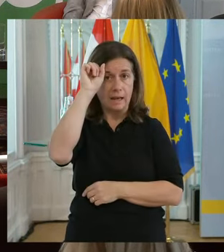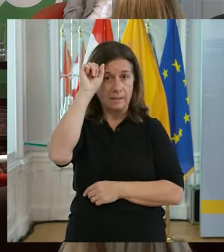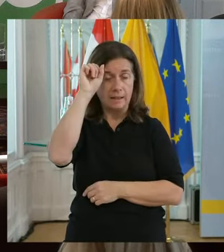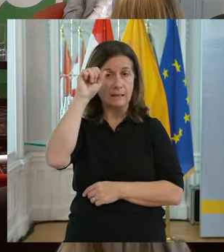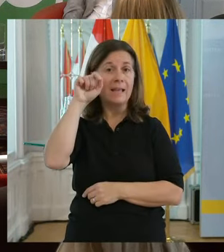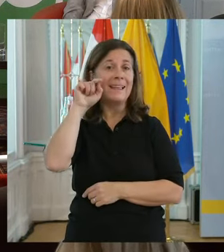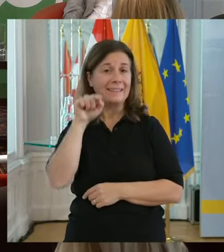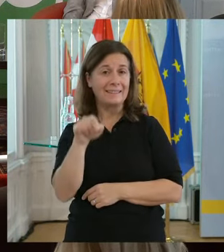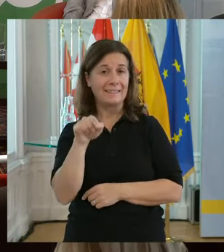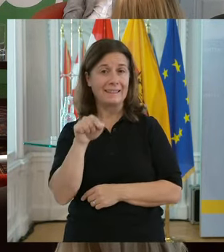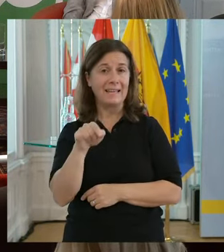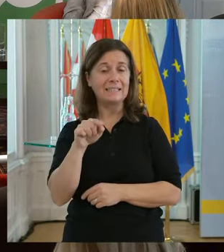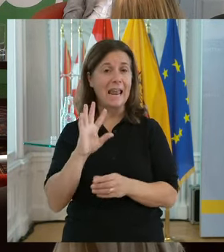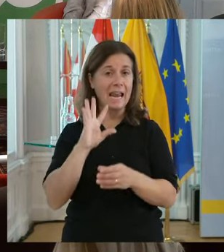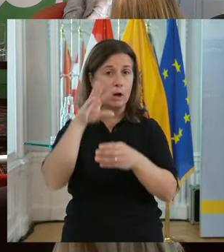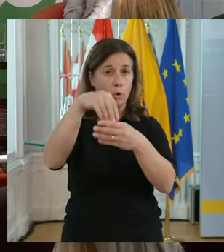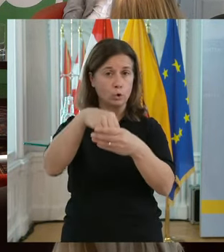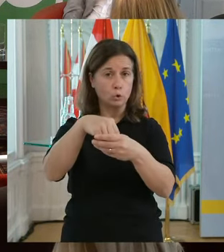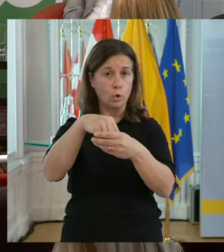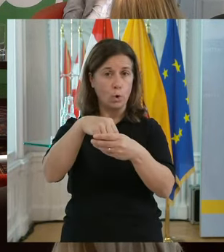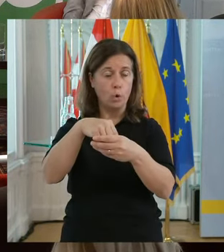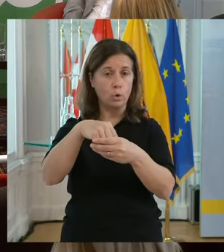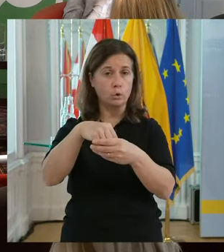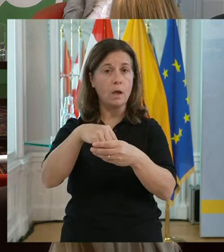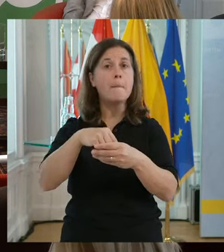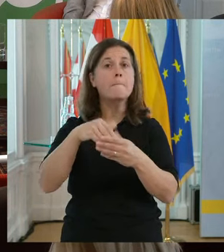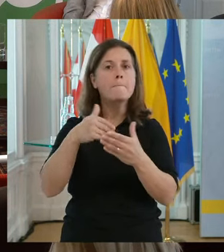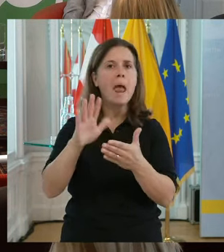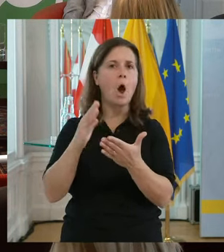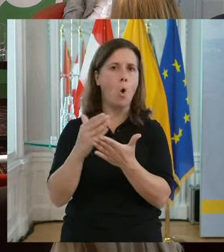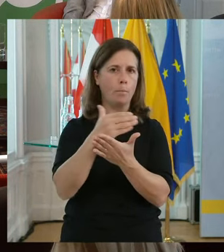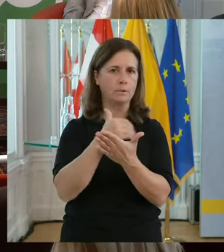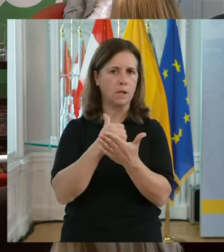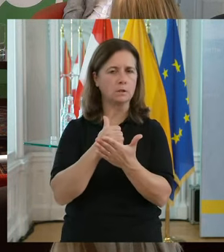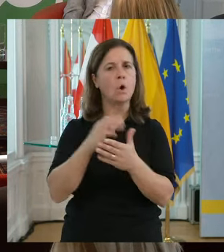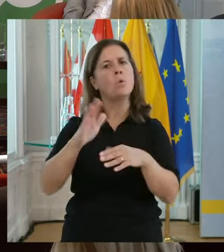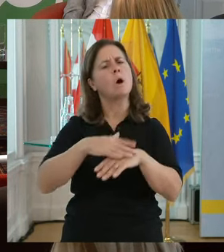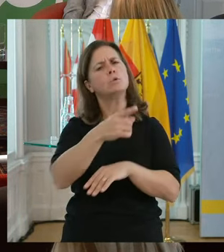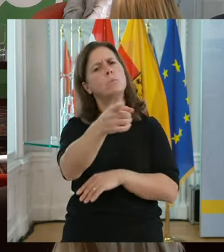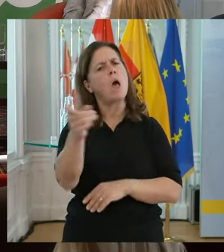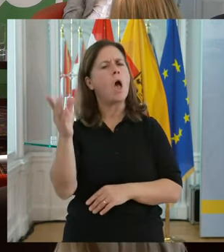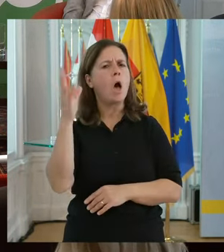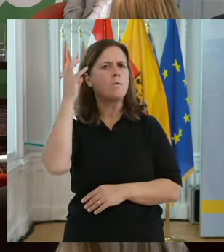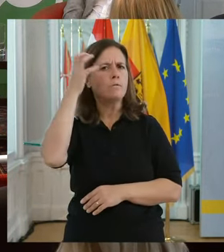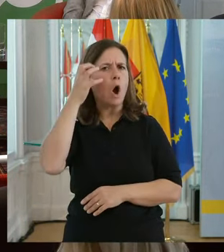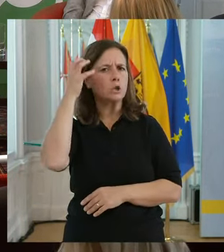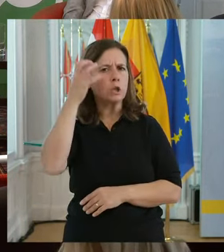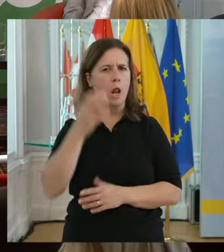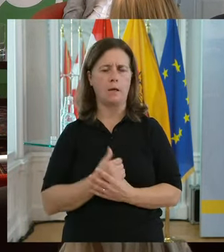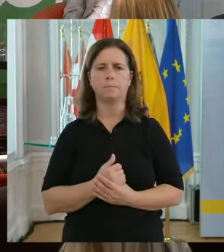diese Inklusion zu mehr Umsatz führt. Stellen Sie sich einmal vor, was die für eine